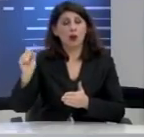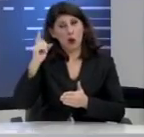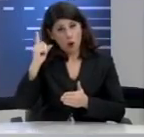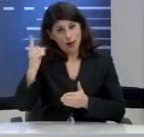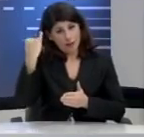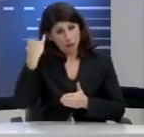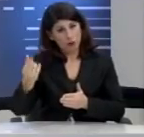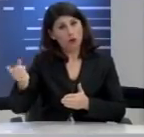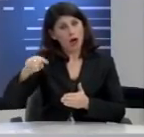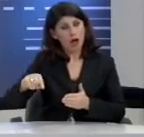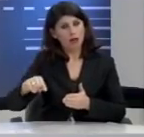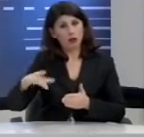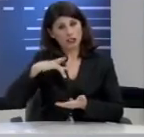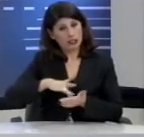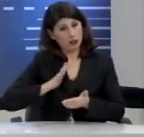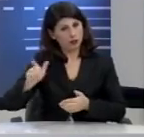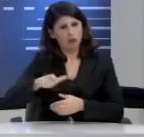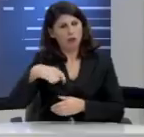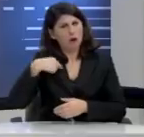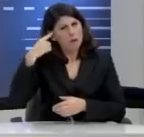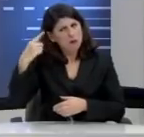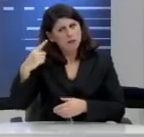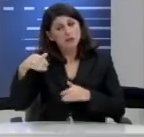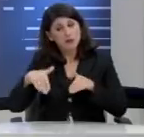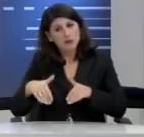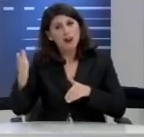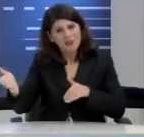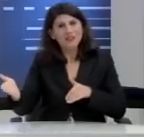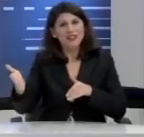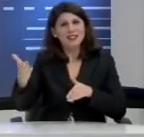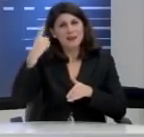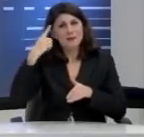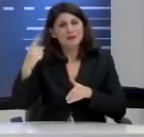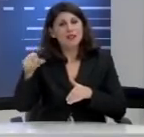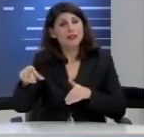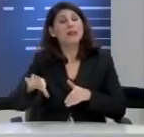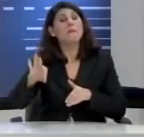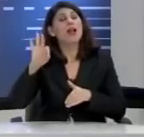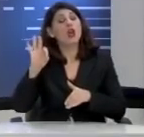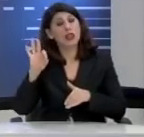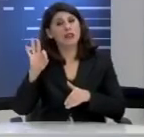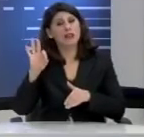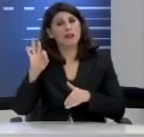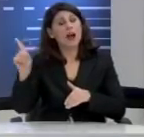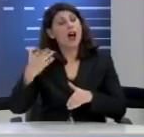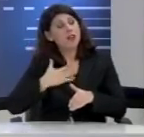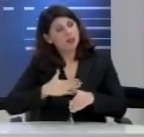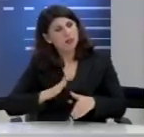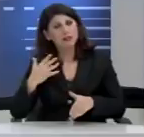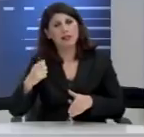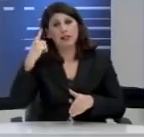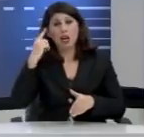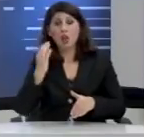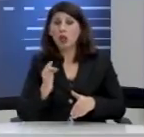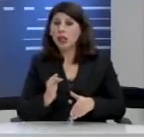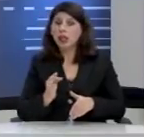τέλεχος. Εγώ τις απόψεις σας τις τιμώ. Αλλά αυτές είναι οι απόψεις σας. Και είναι μια επιλογή η οποία, αν θέλετε, έχει και μια